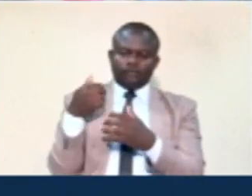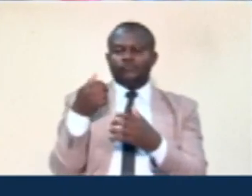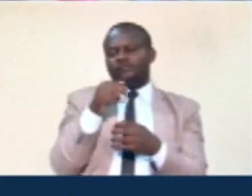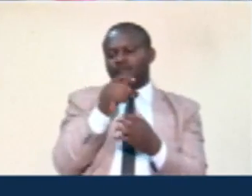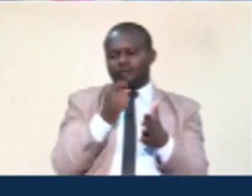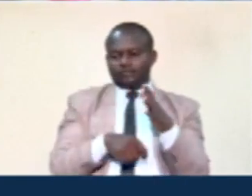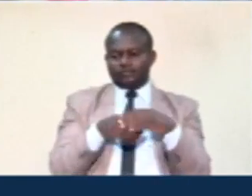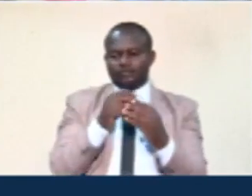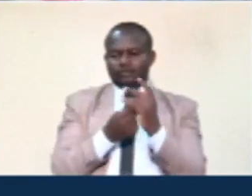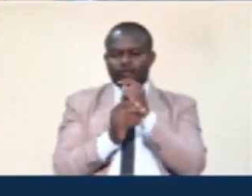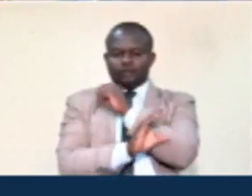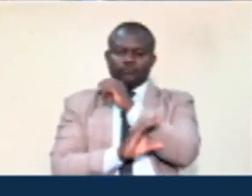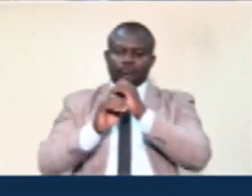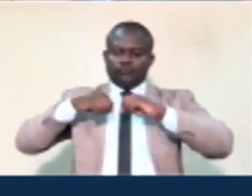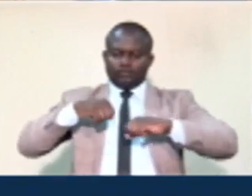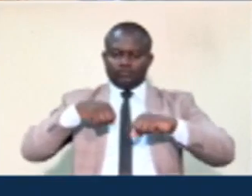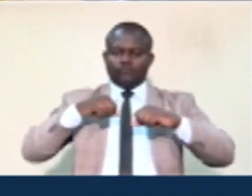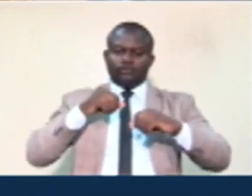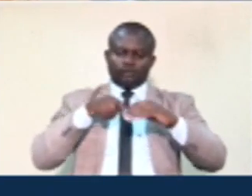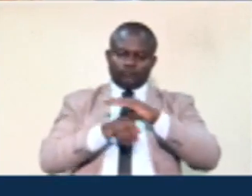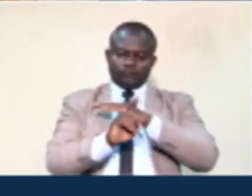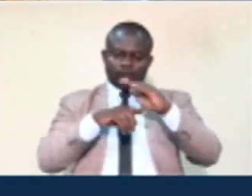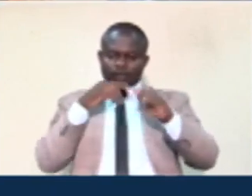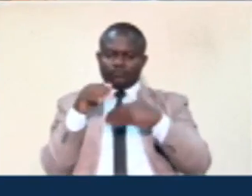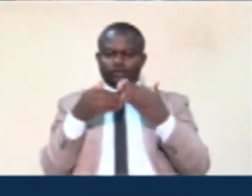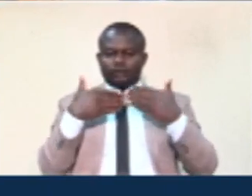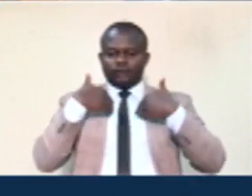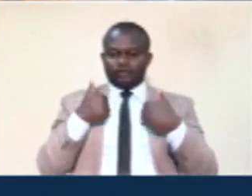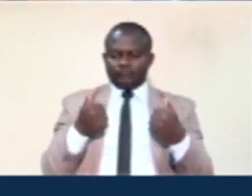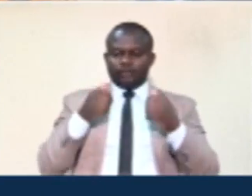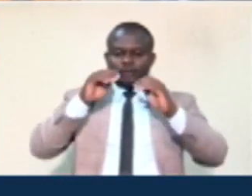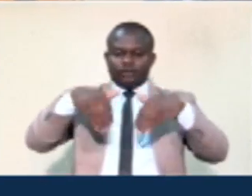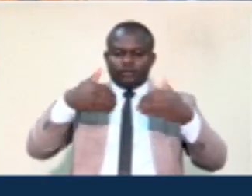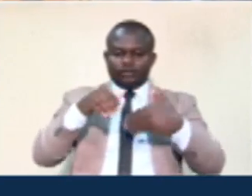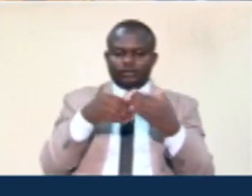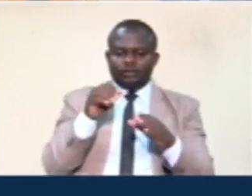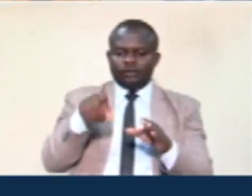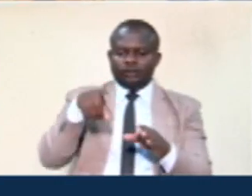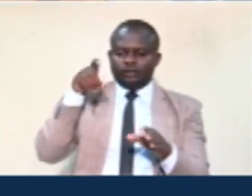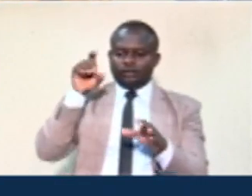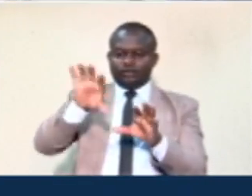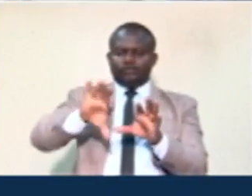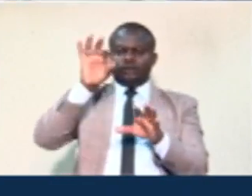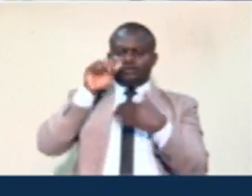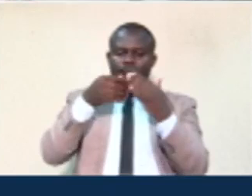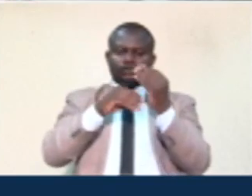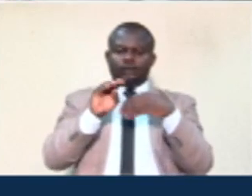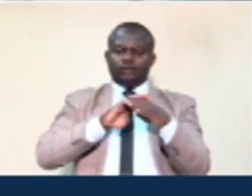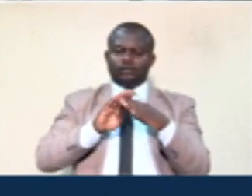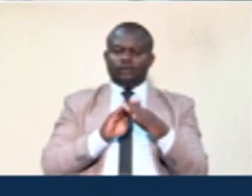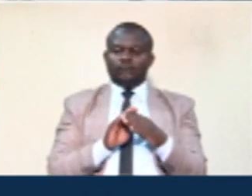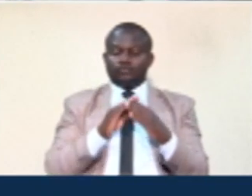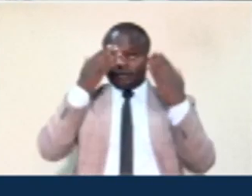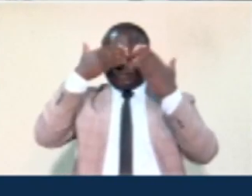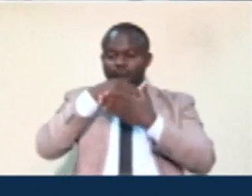mu bihugu byombi, amasezerano ku bijyanye n'abinjira n'abasohoka, ubuzima, ubuhinzi, uburobyi ndetse n'ubucuruzi n'ishoramari. Ku